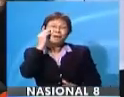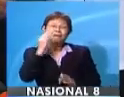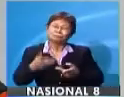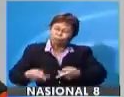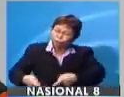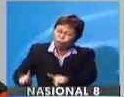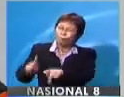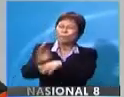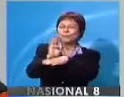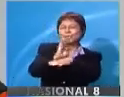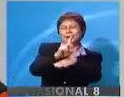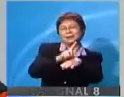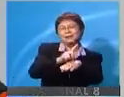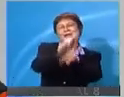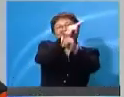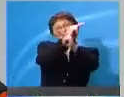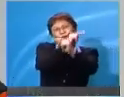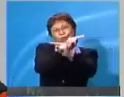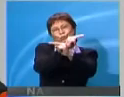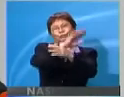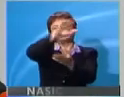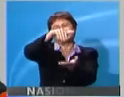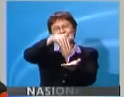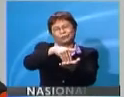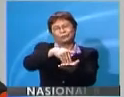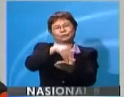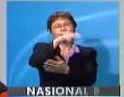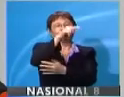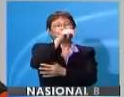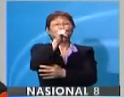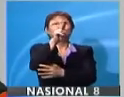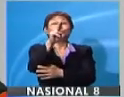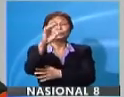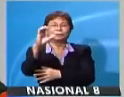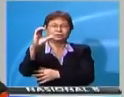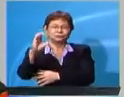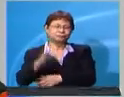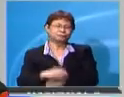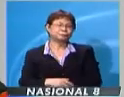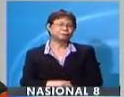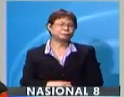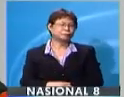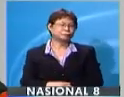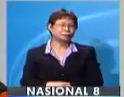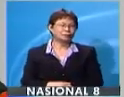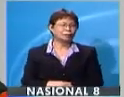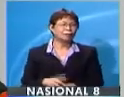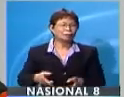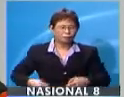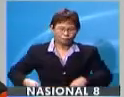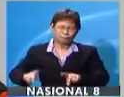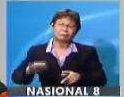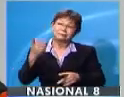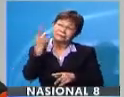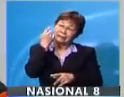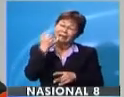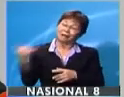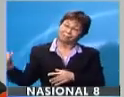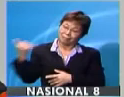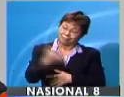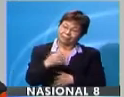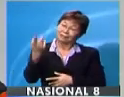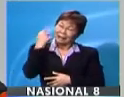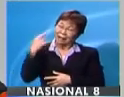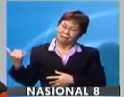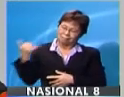diberi peluang berniaga di New Central. Tadi telah berkesempatan berbual dengan